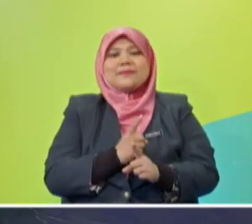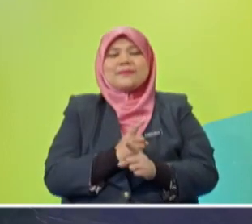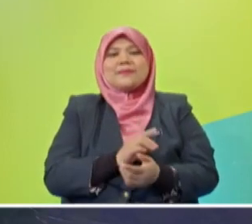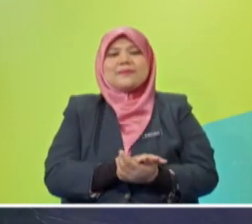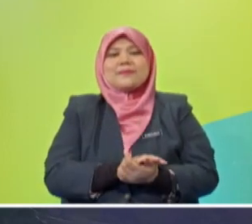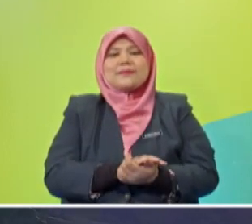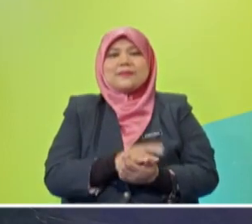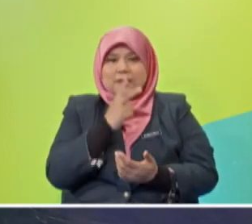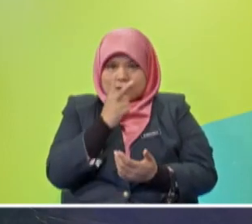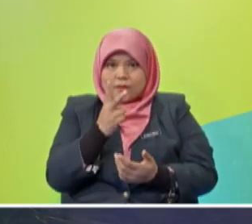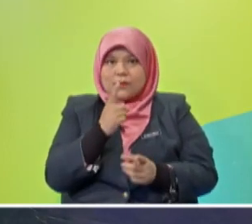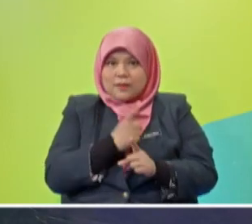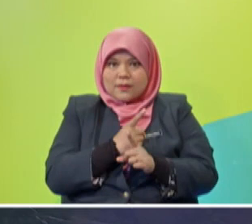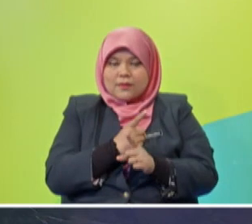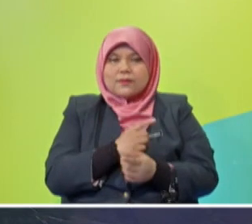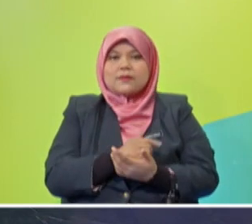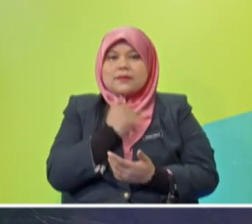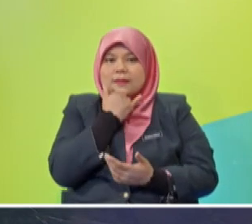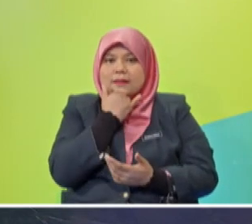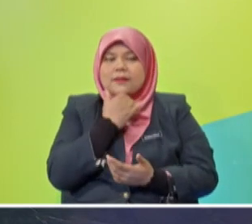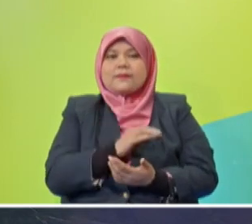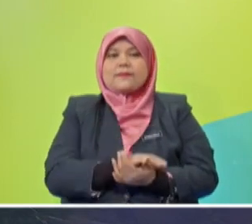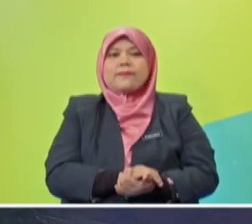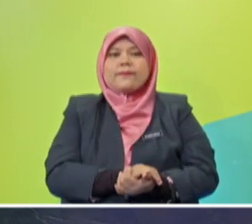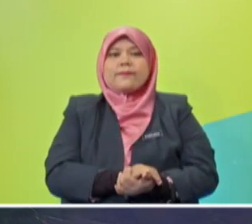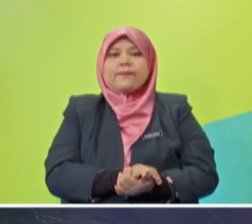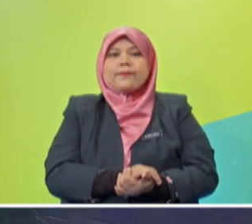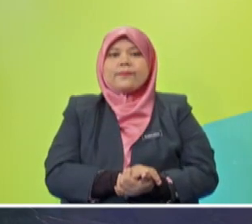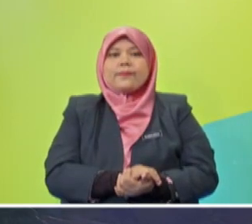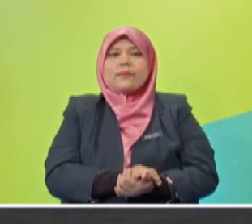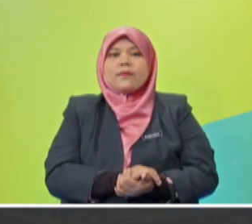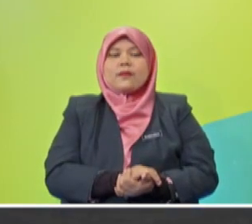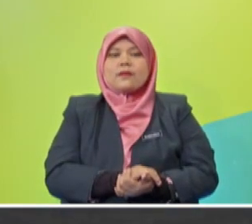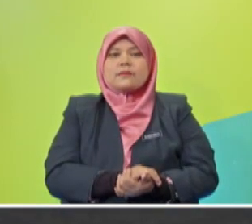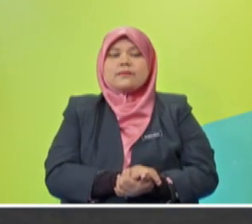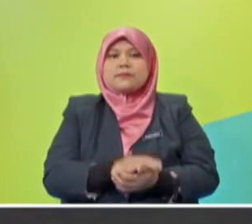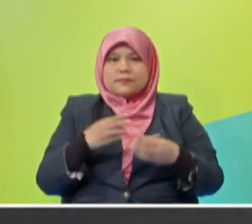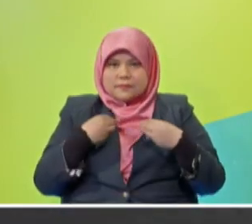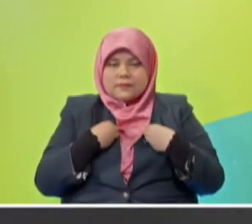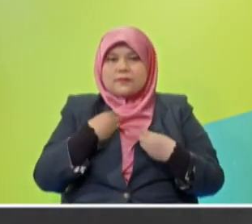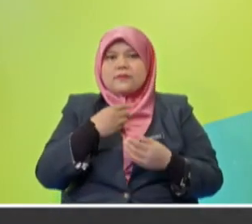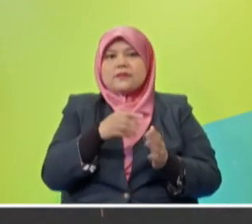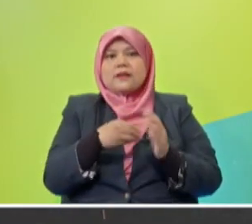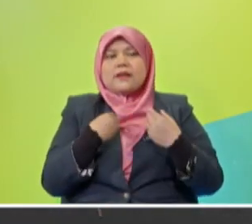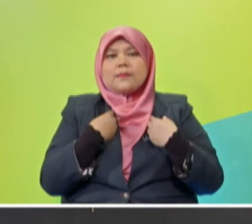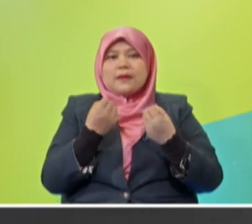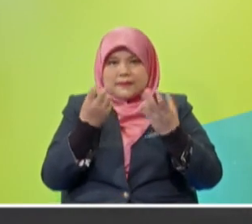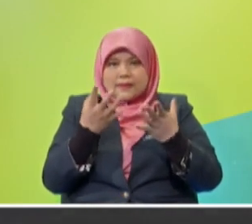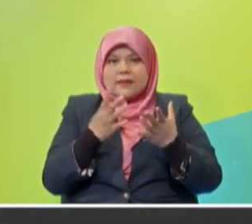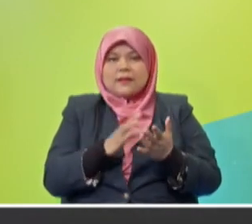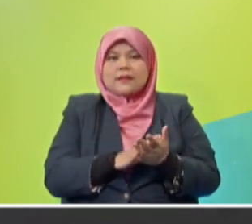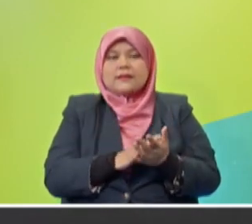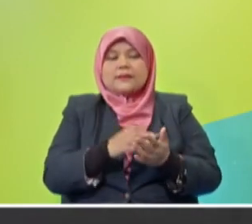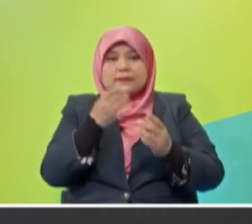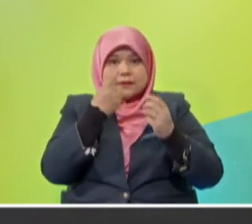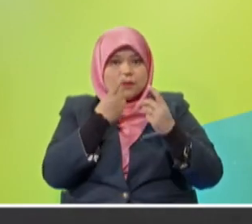Khalish. Okey. Okey, ini antara jawapan yang kita terimalah. Okey, tadi Khalish dah ada sebut dan ada lagi beberapa lah